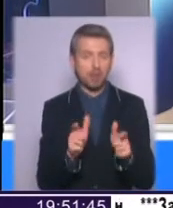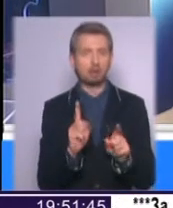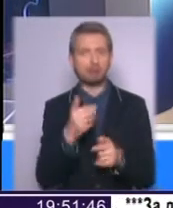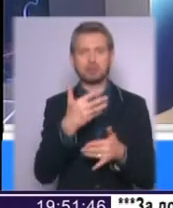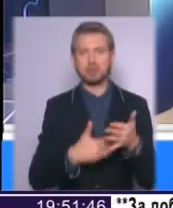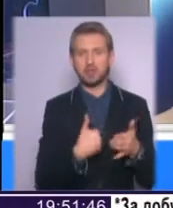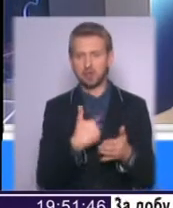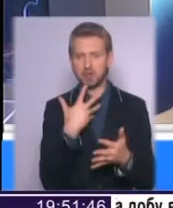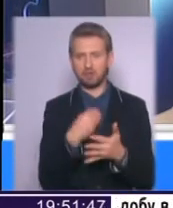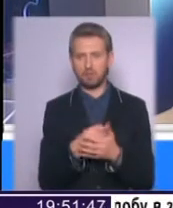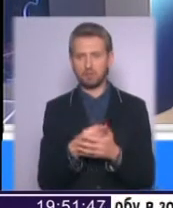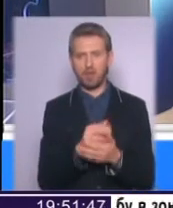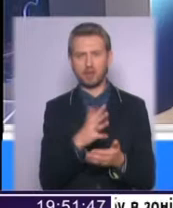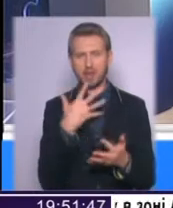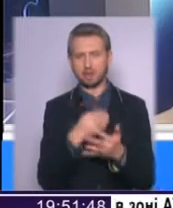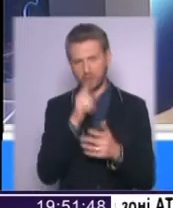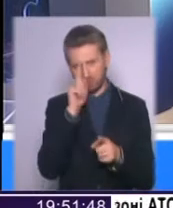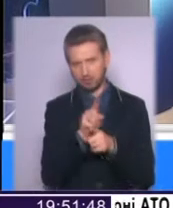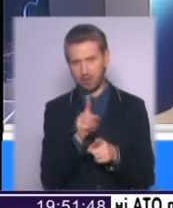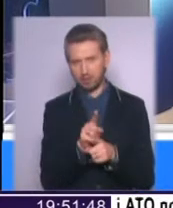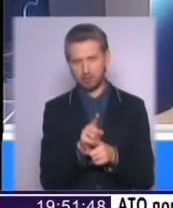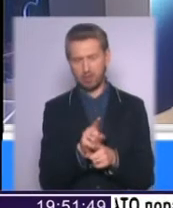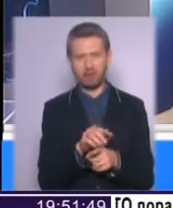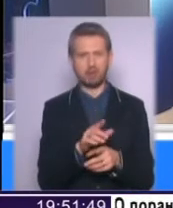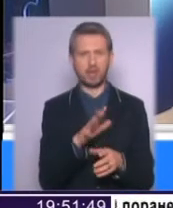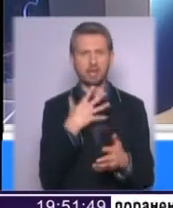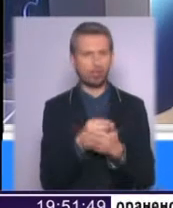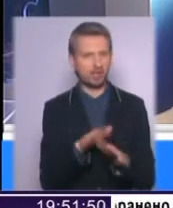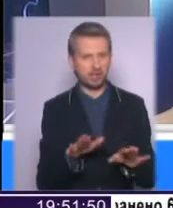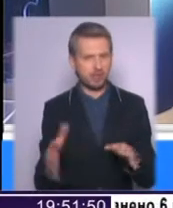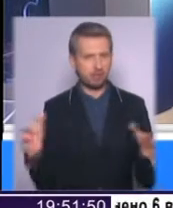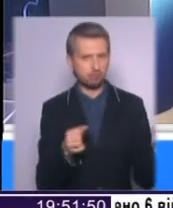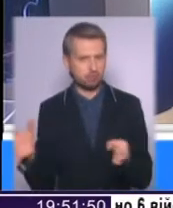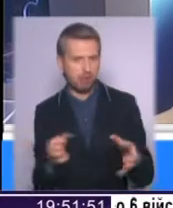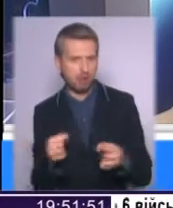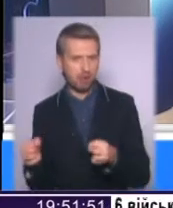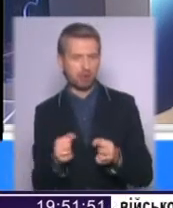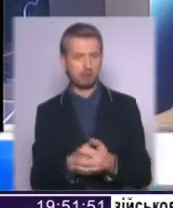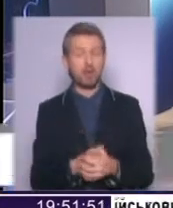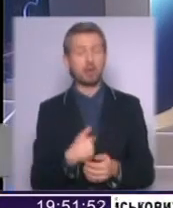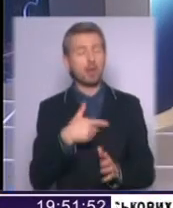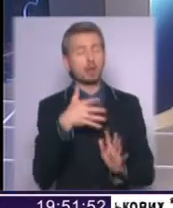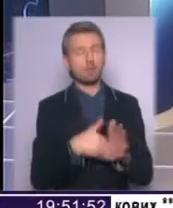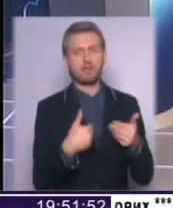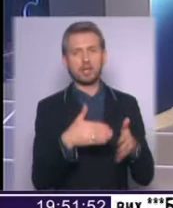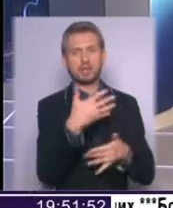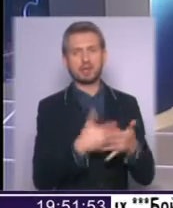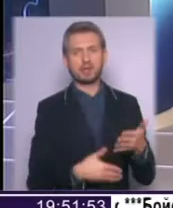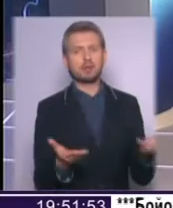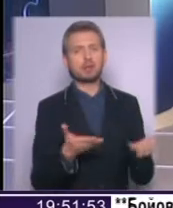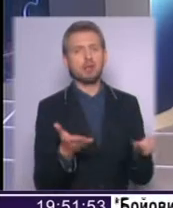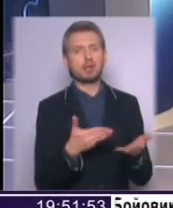своїх брали там дітей, як Пашинський і прочі. Оце в мене все. Алло. Я вас зрозумів. Відкриті списки – це які відкриті